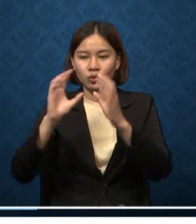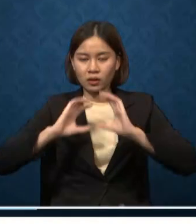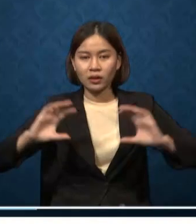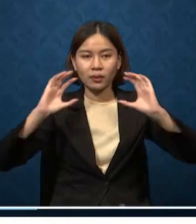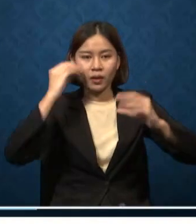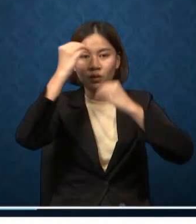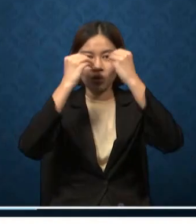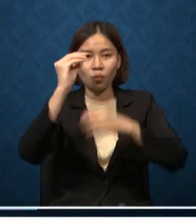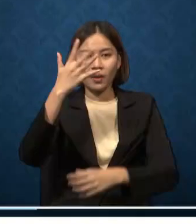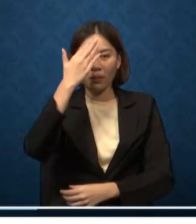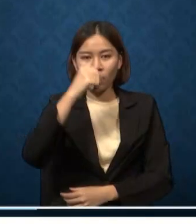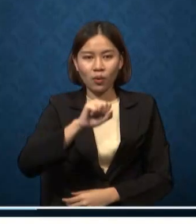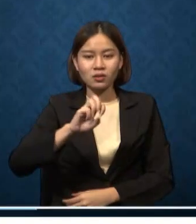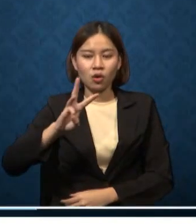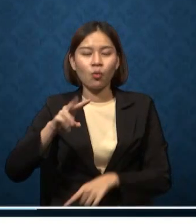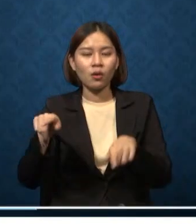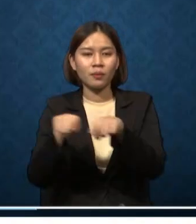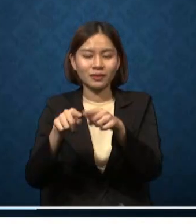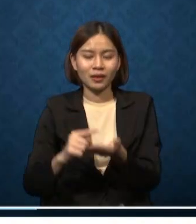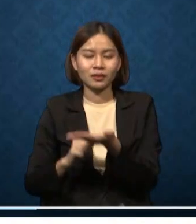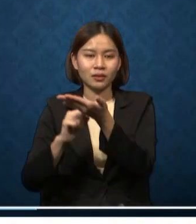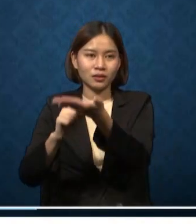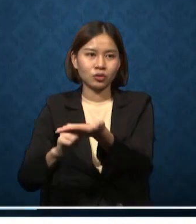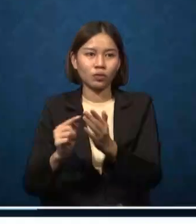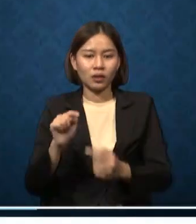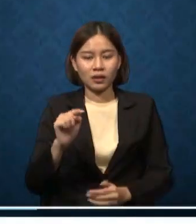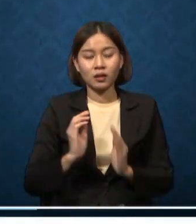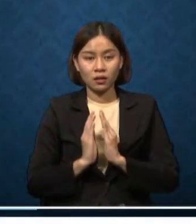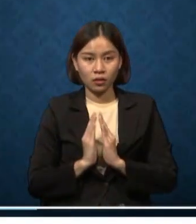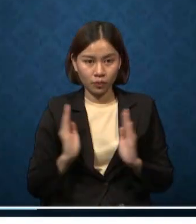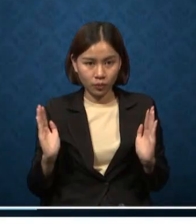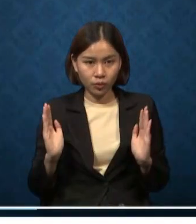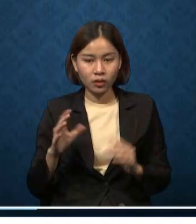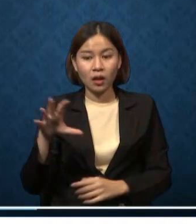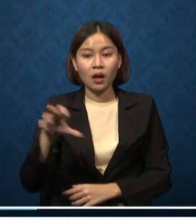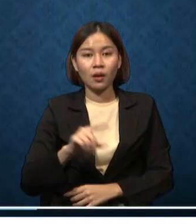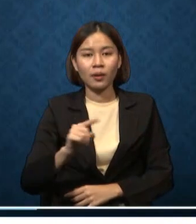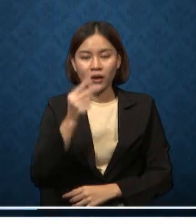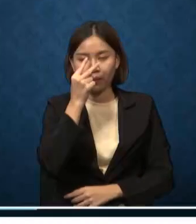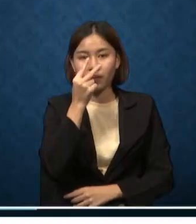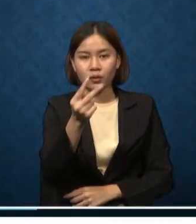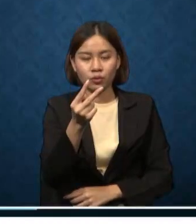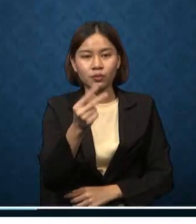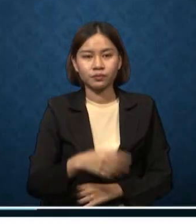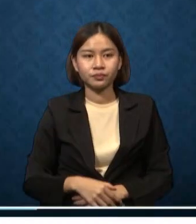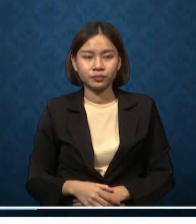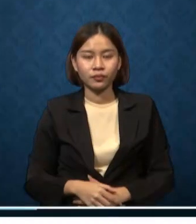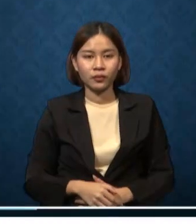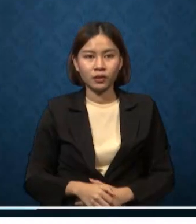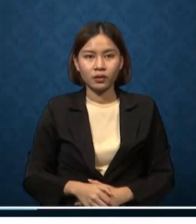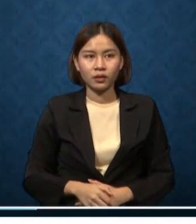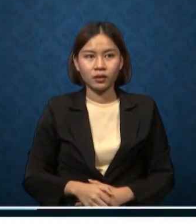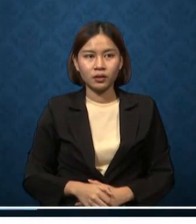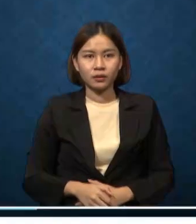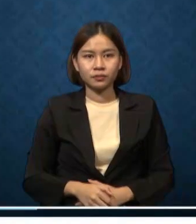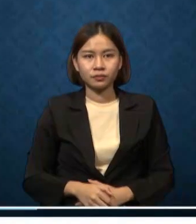จากวุฒิสภาด้วยกันนะครับซึ่งอันนี้ก็ต้องขอบคุณเอ่อเอามาให้ท่านดูเท่านั้นเองอ่ะท่านได้อ่าอ้าง